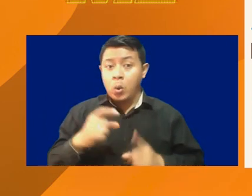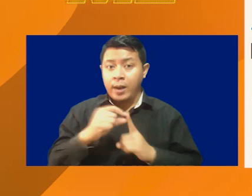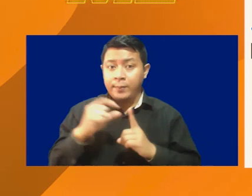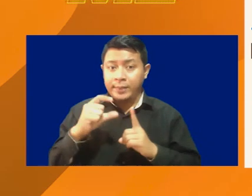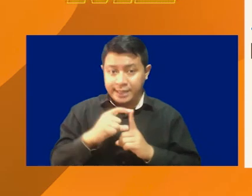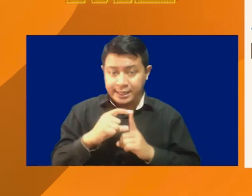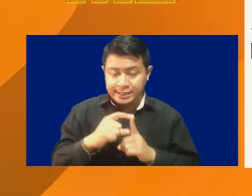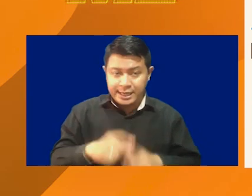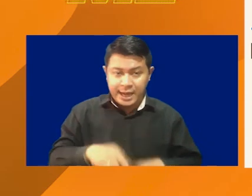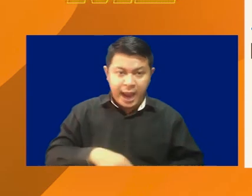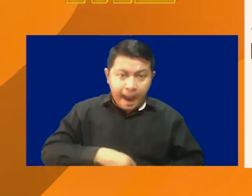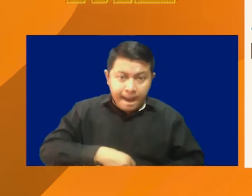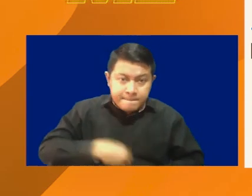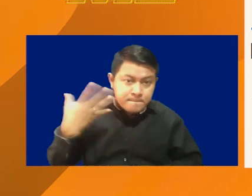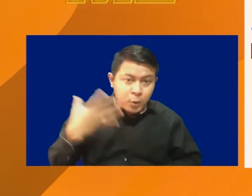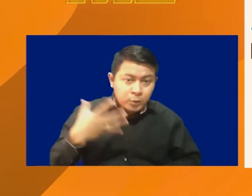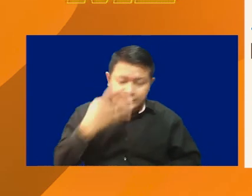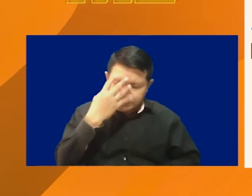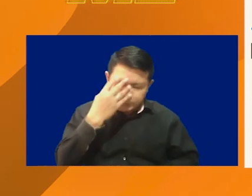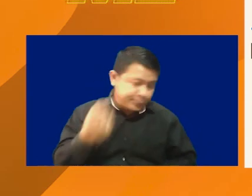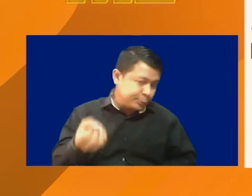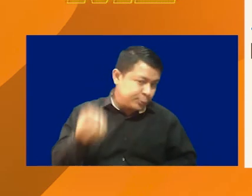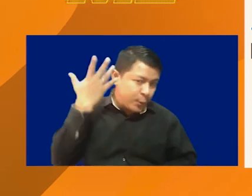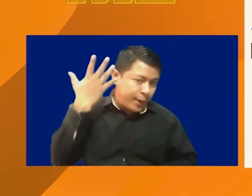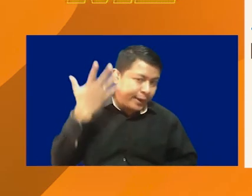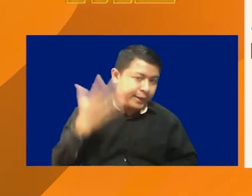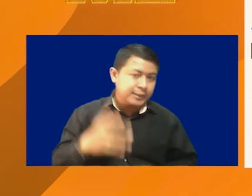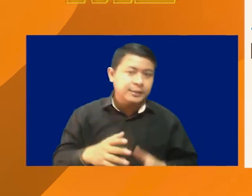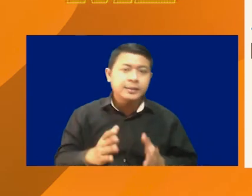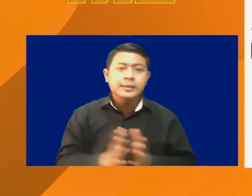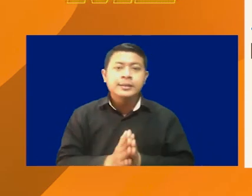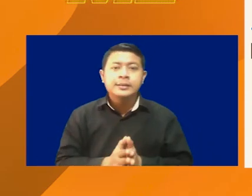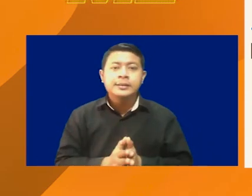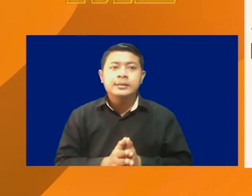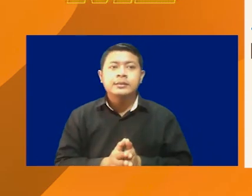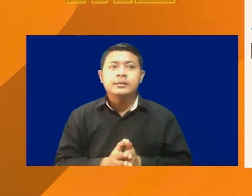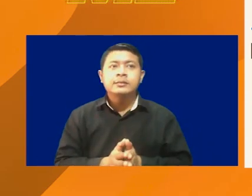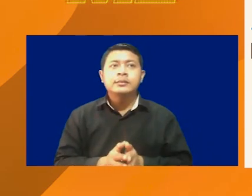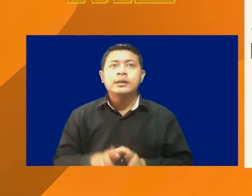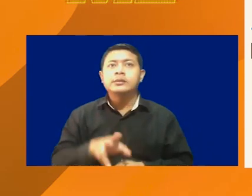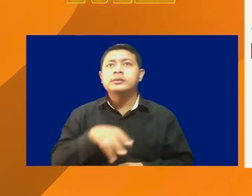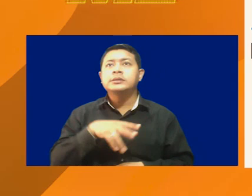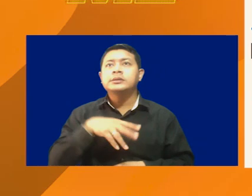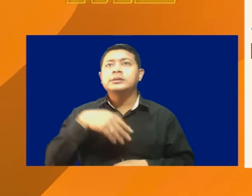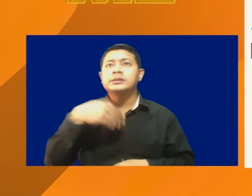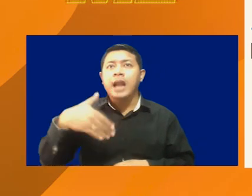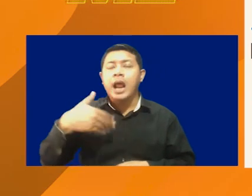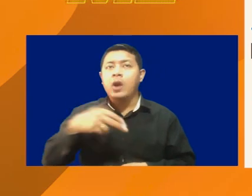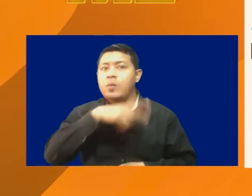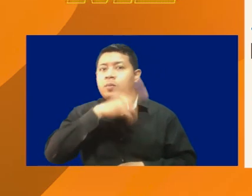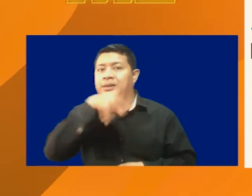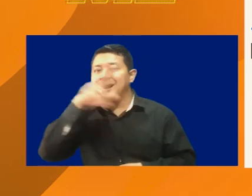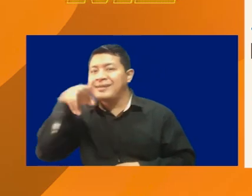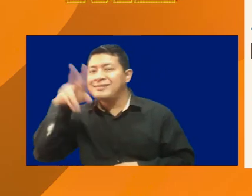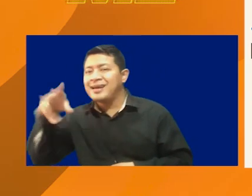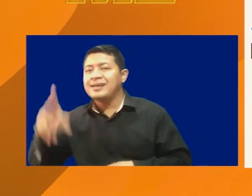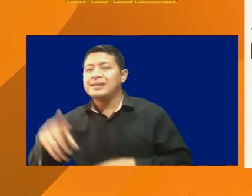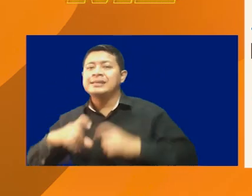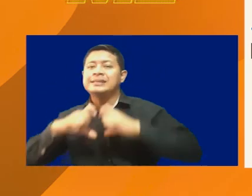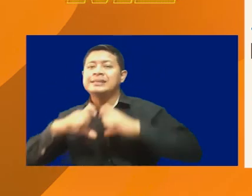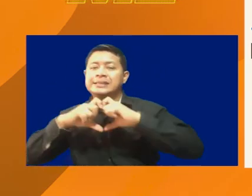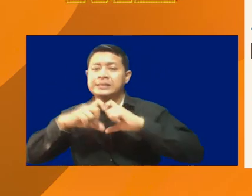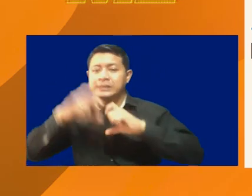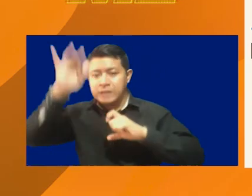dalam rumah tangga, kurang percaya diri, emosi, acuh tak acuh, dan menjadi petualangan cinta.